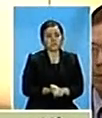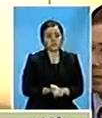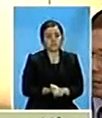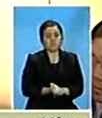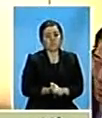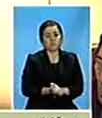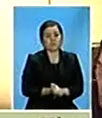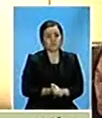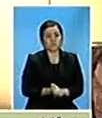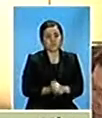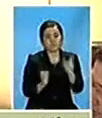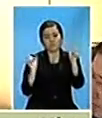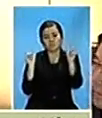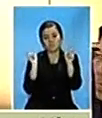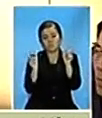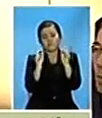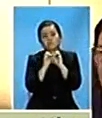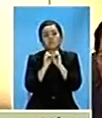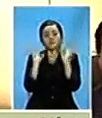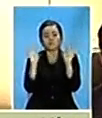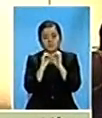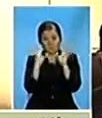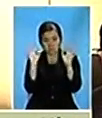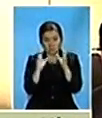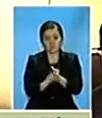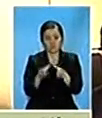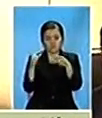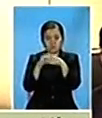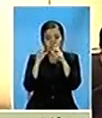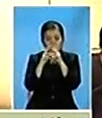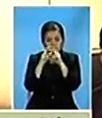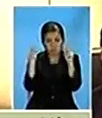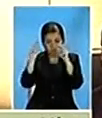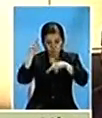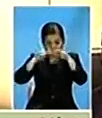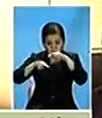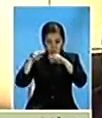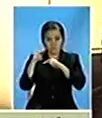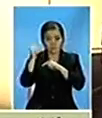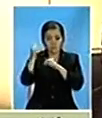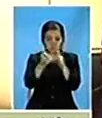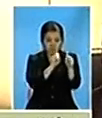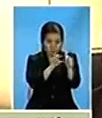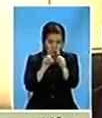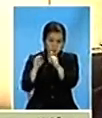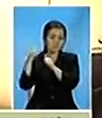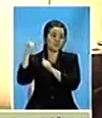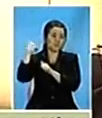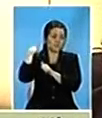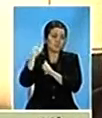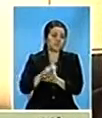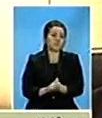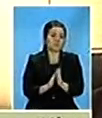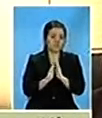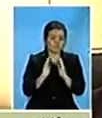กันนะครับก็ไม่ใช่กันนะก็เป็นการให้มันชัดเจนนะครับว่าคณะกรรมการได้ดูแลกันอย่างท่วงทีก็แนะนำนะครับก็มีคำแนะนำขอบคุณ